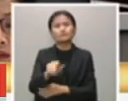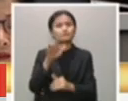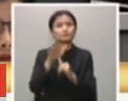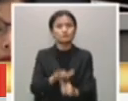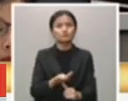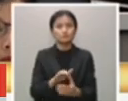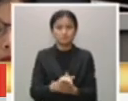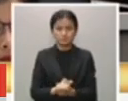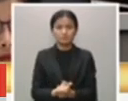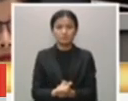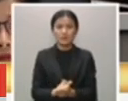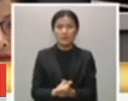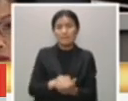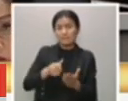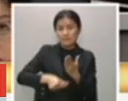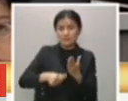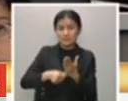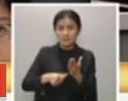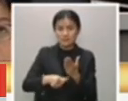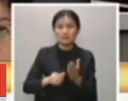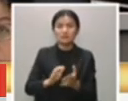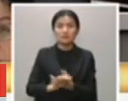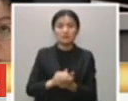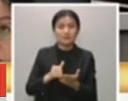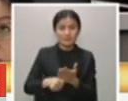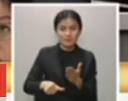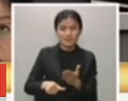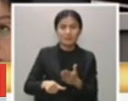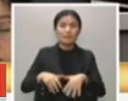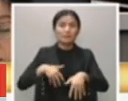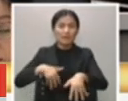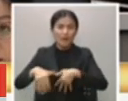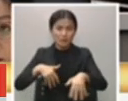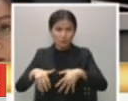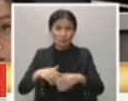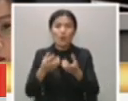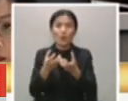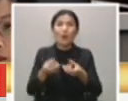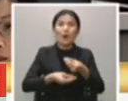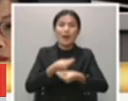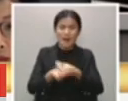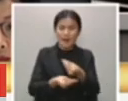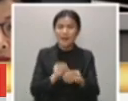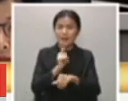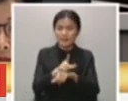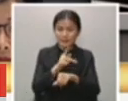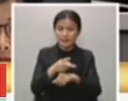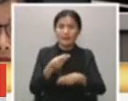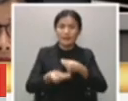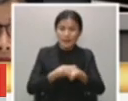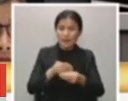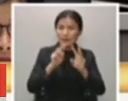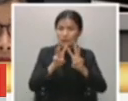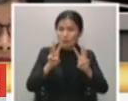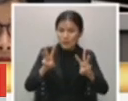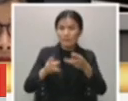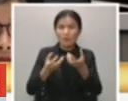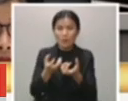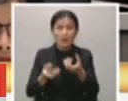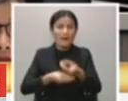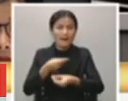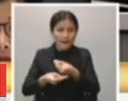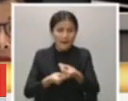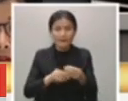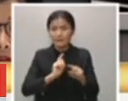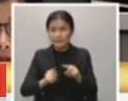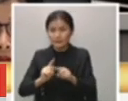ภาษีสำหรับพี่น้องประชาชนที่ทำธุรกิจออนไลน์วันนี้ชัดเจนครับเป้าท่านไม่เหนียมอ